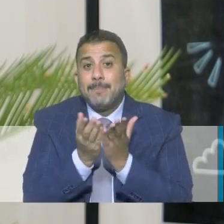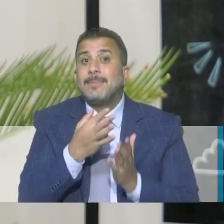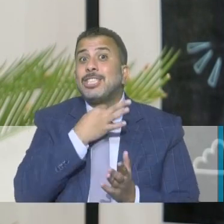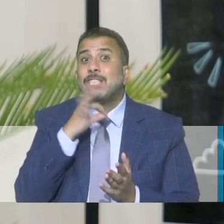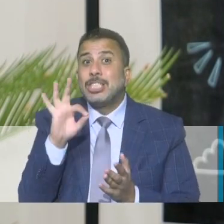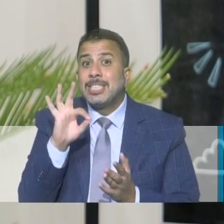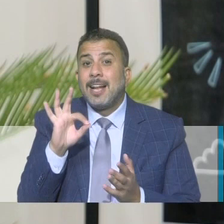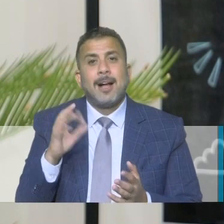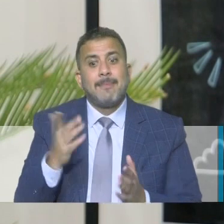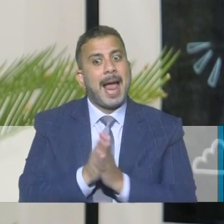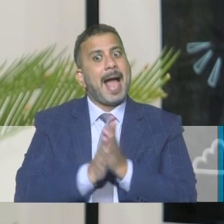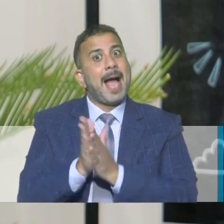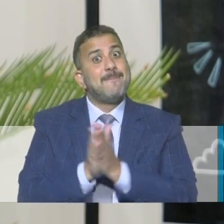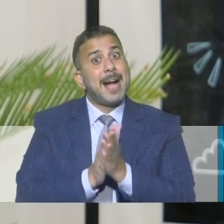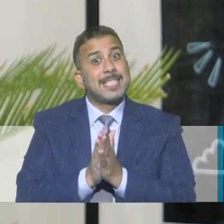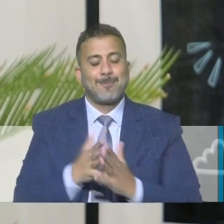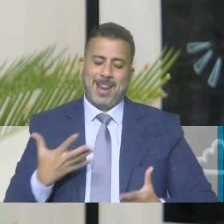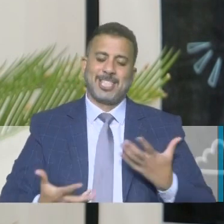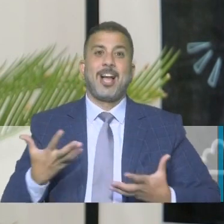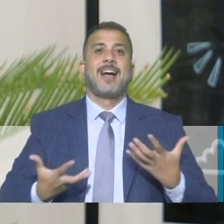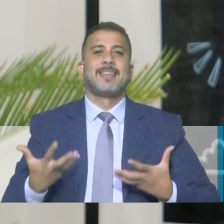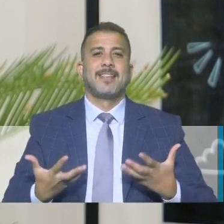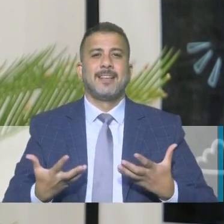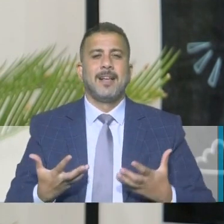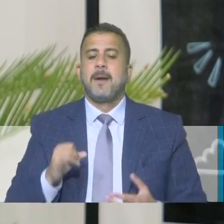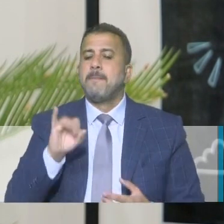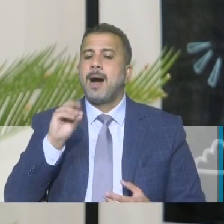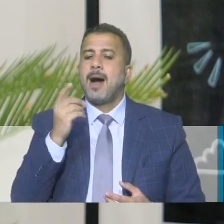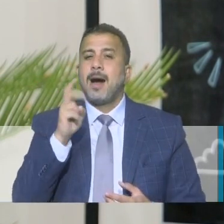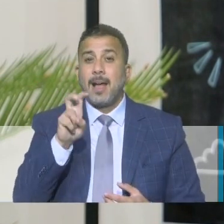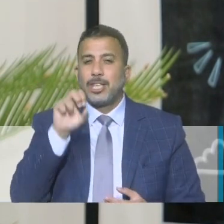جديد مليء بالحماس والنشاط. لأخبار الدار مهر الكتبي الشارقة.